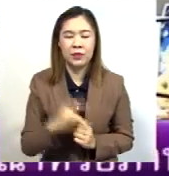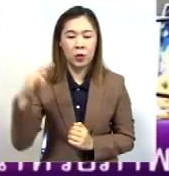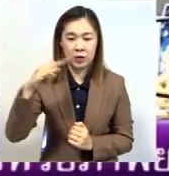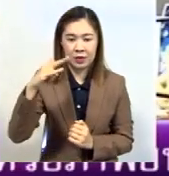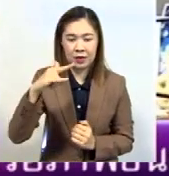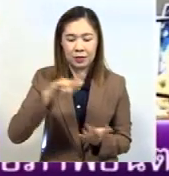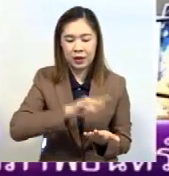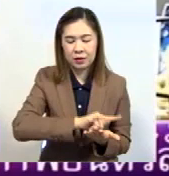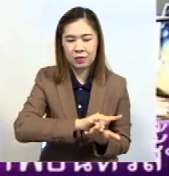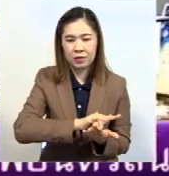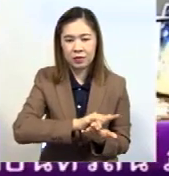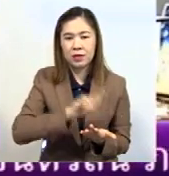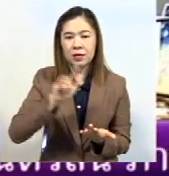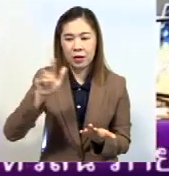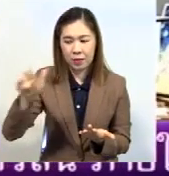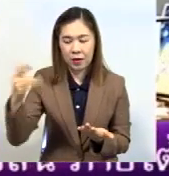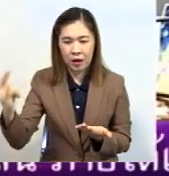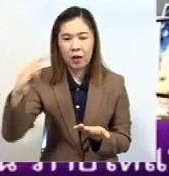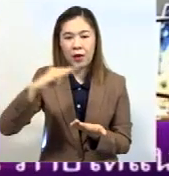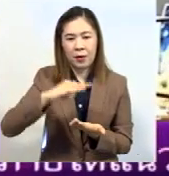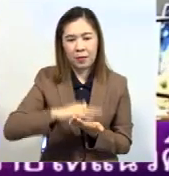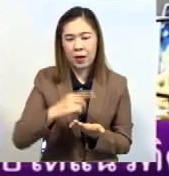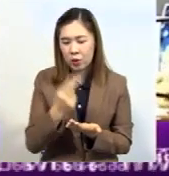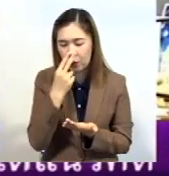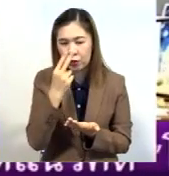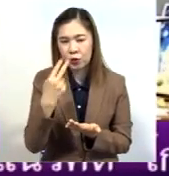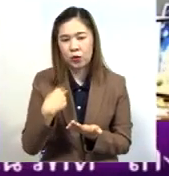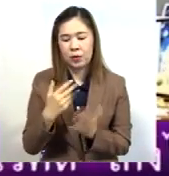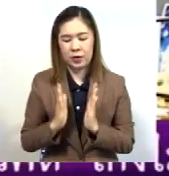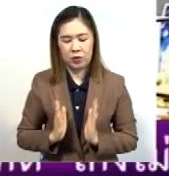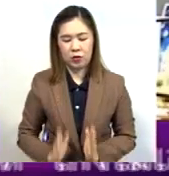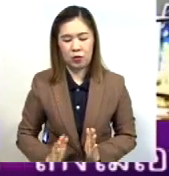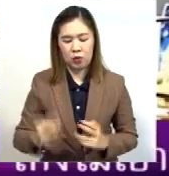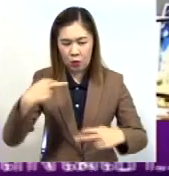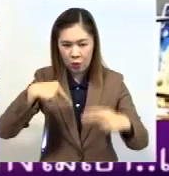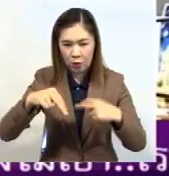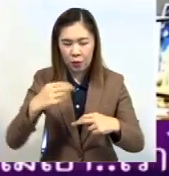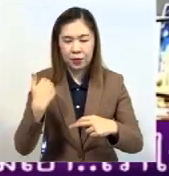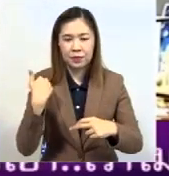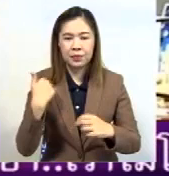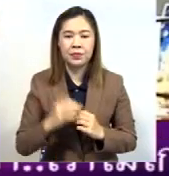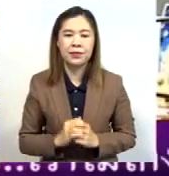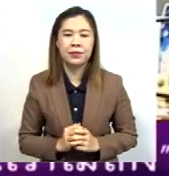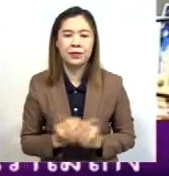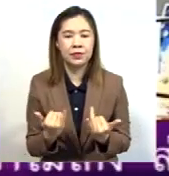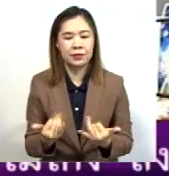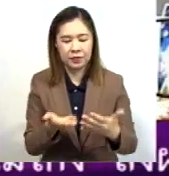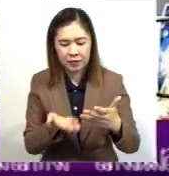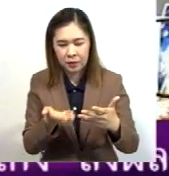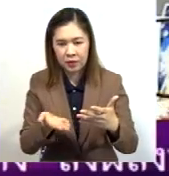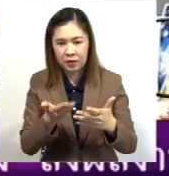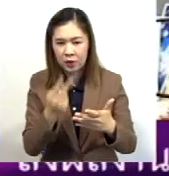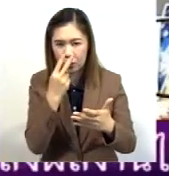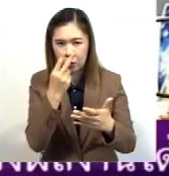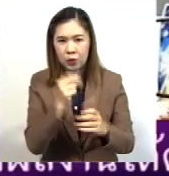ในเครื่องบินตรงนะฮะแล้วก็ฉะนั้นก็มีการตรวจร่างกายอะไรด้วยนะดังนั้นเนี่ยถ้าว่าไปตอนนี้เรายกระดับครับก็คือขยับมาเป็นเชิง